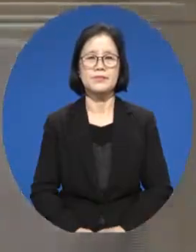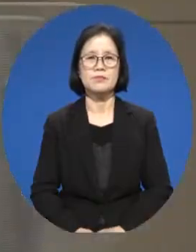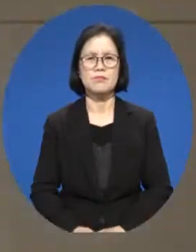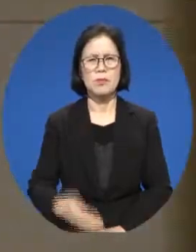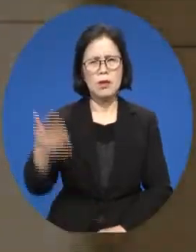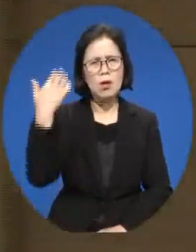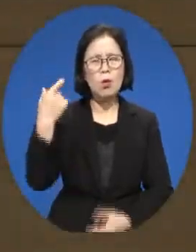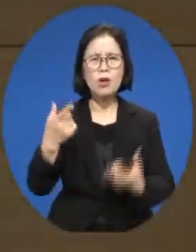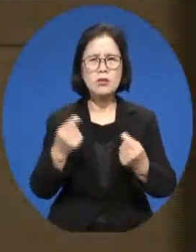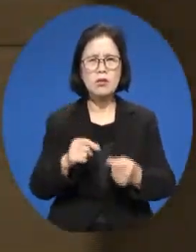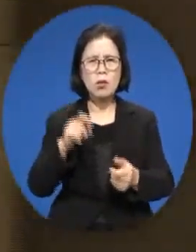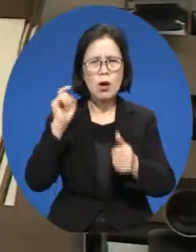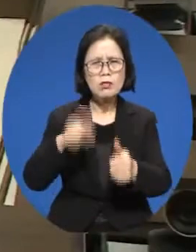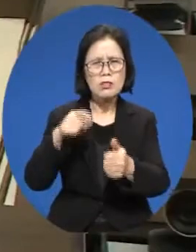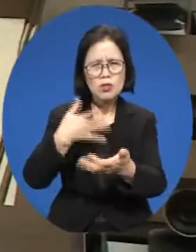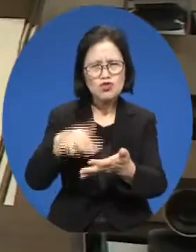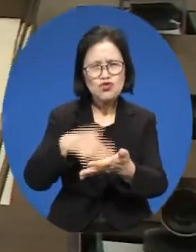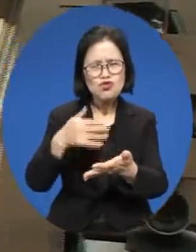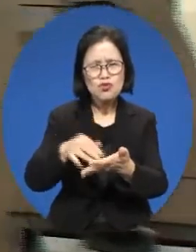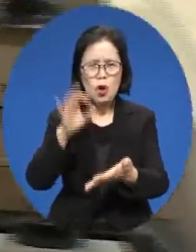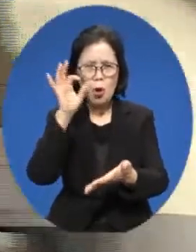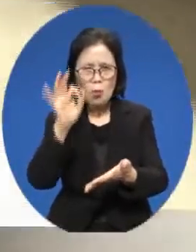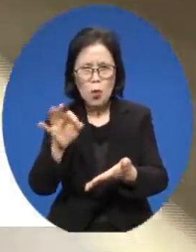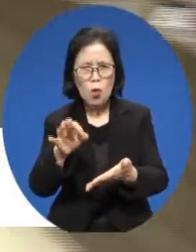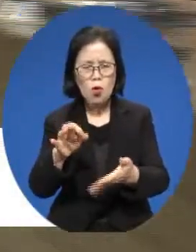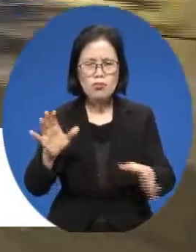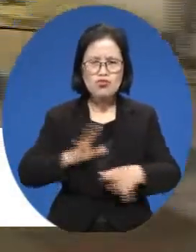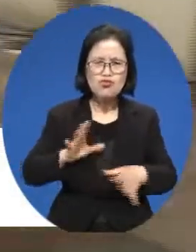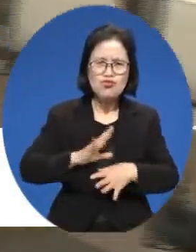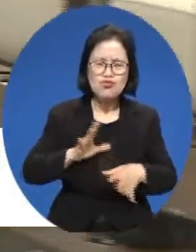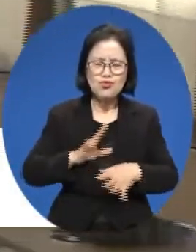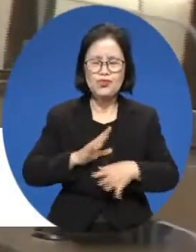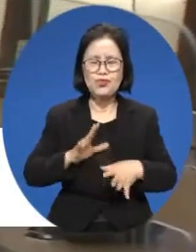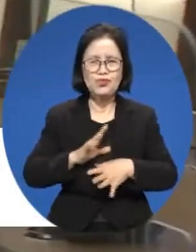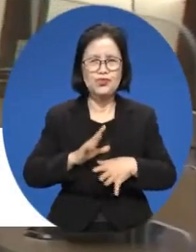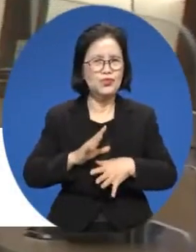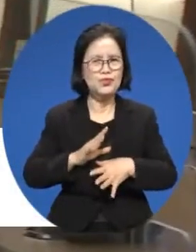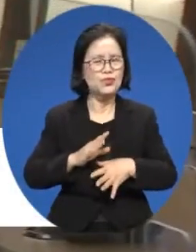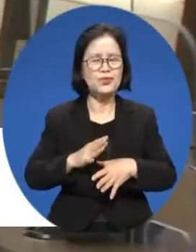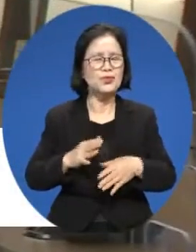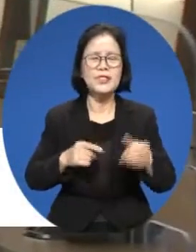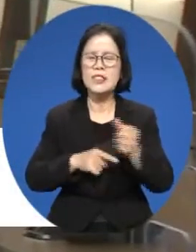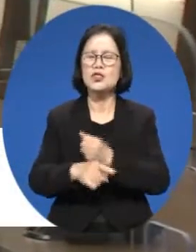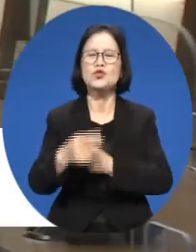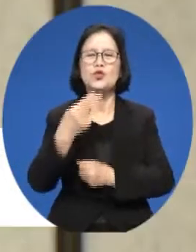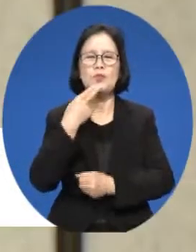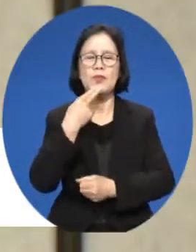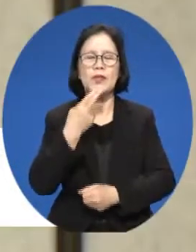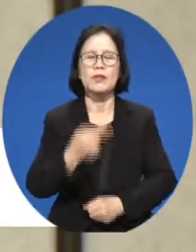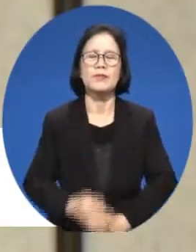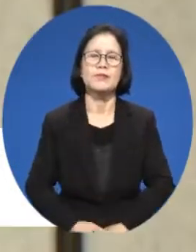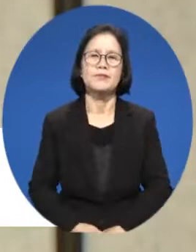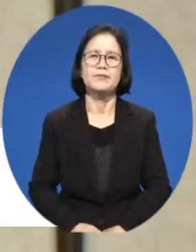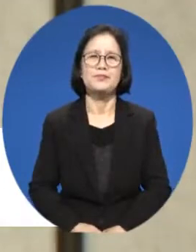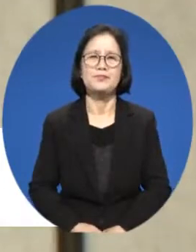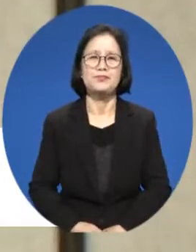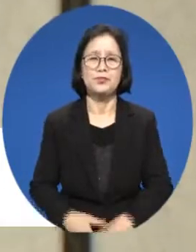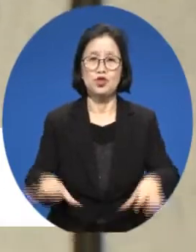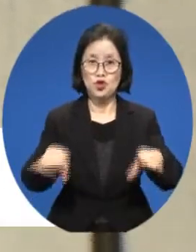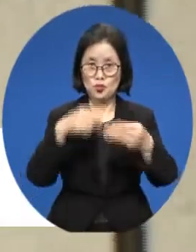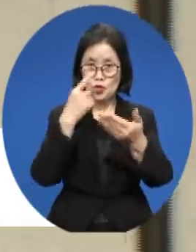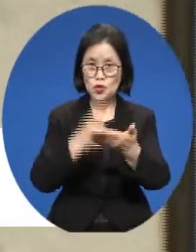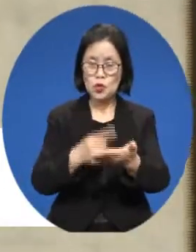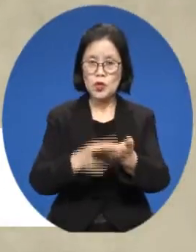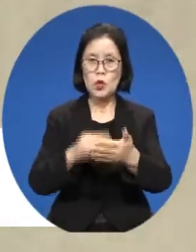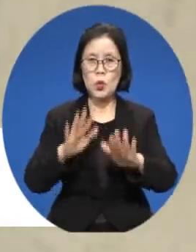과거와 같이 확진자 수만 가지고 두려움이나 공포감을 가질 이유가 전혀 없다. 김부겸